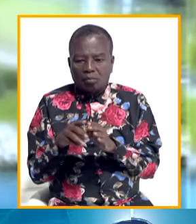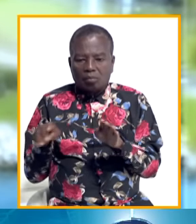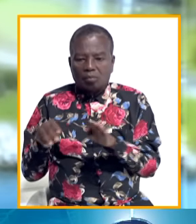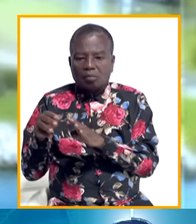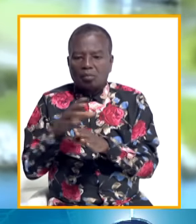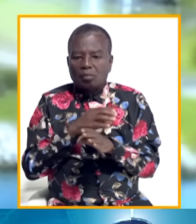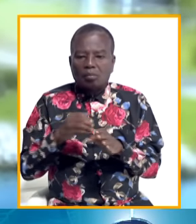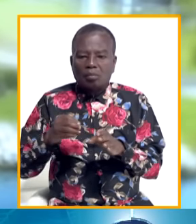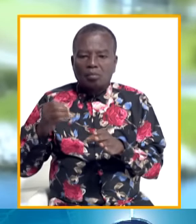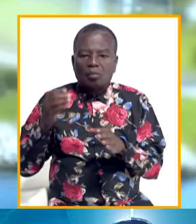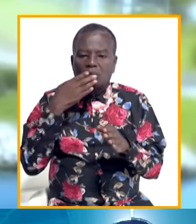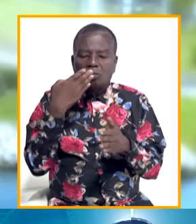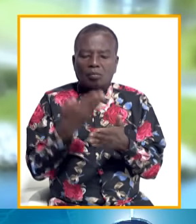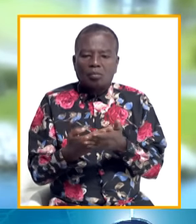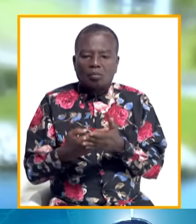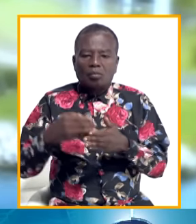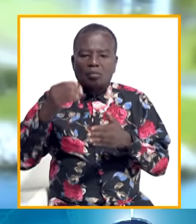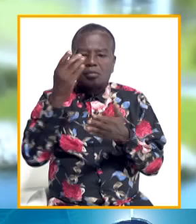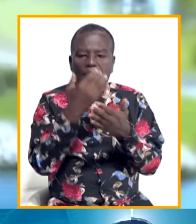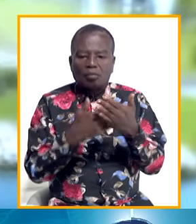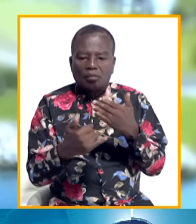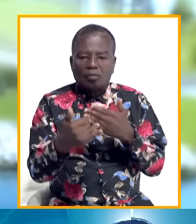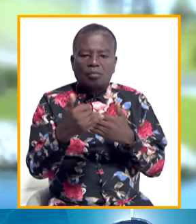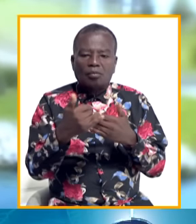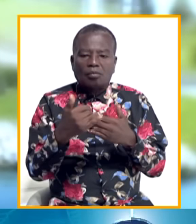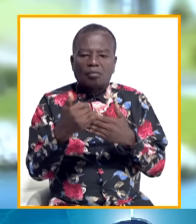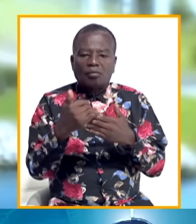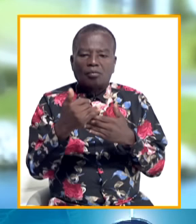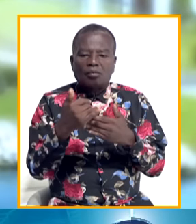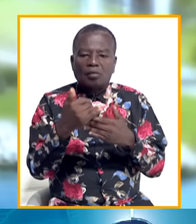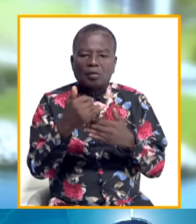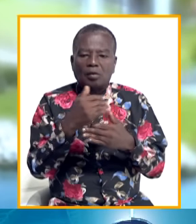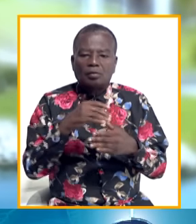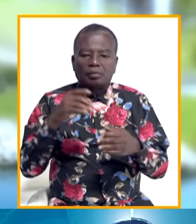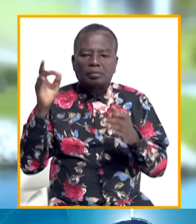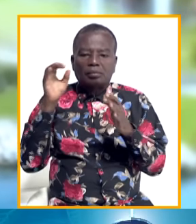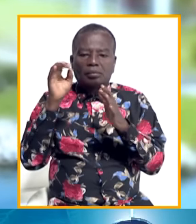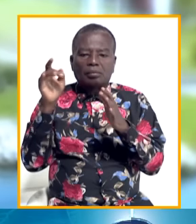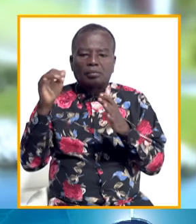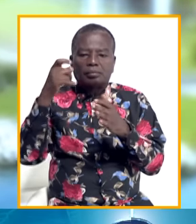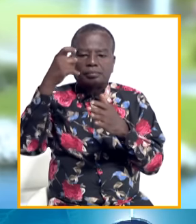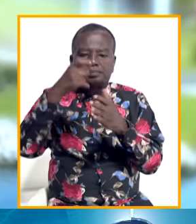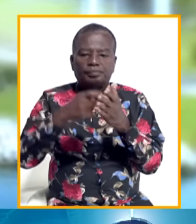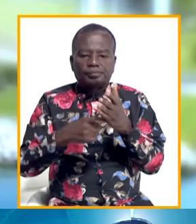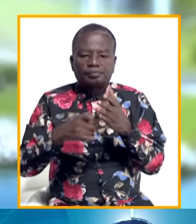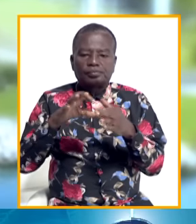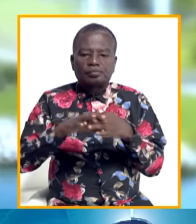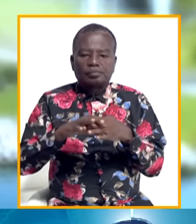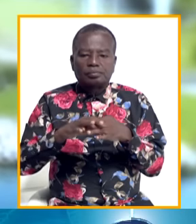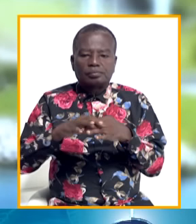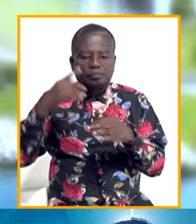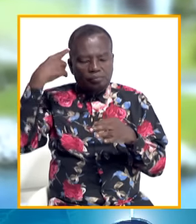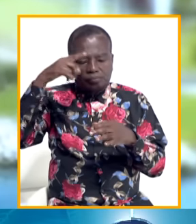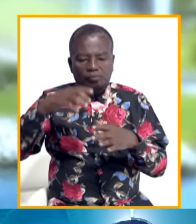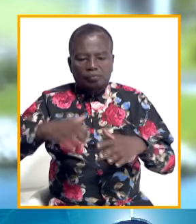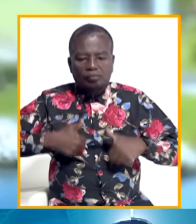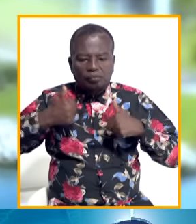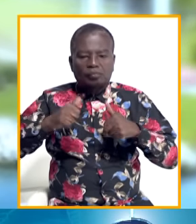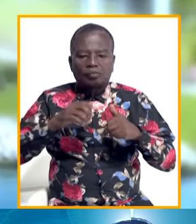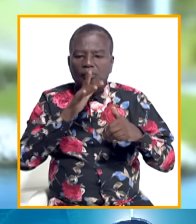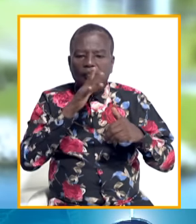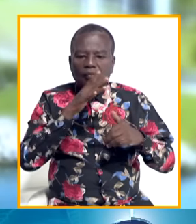s'auto-injecter. Une bonne nouvelle qui vient améliorer le taux de prévalence de la contraception, ce qui contribue à la santé maternelle et infantile.